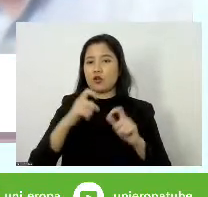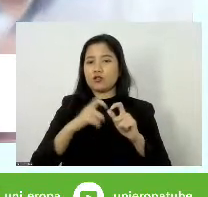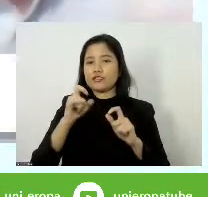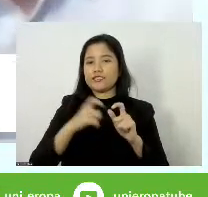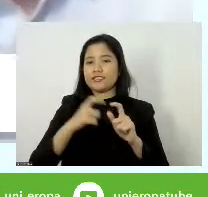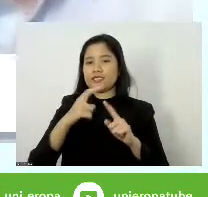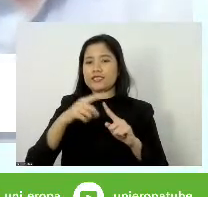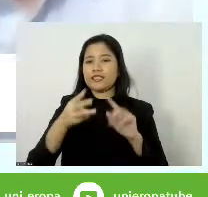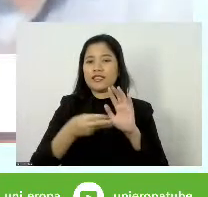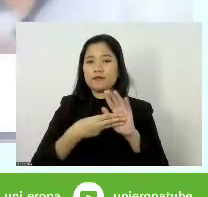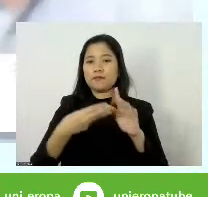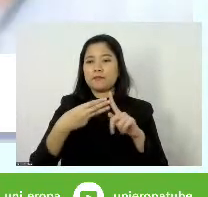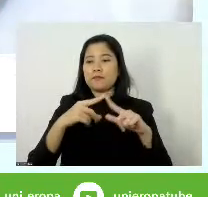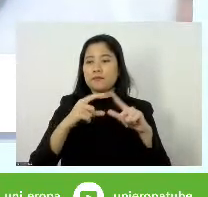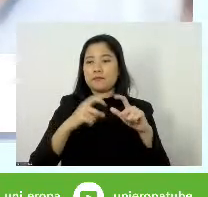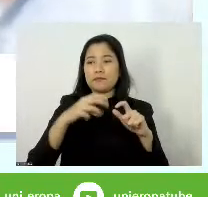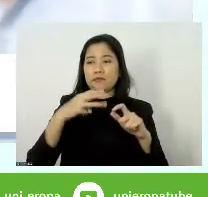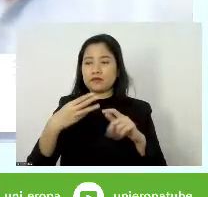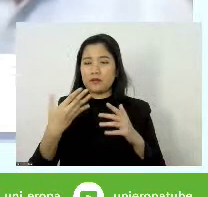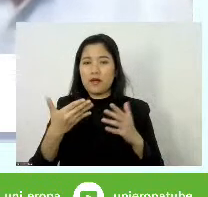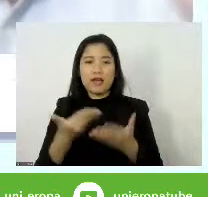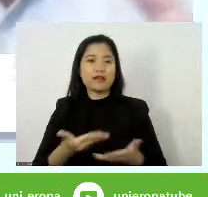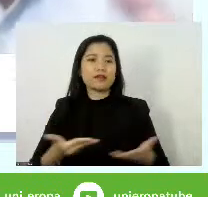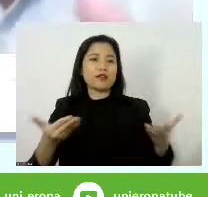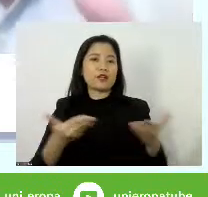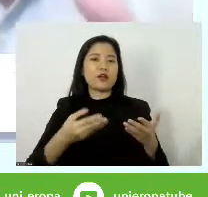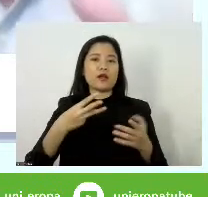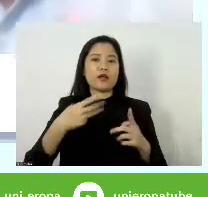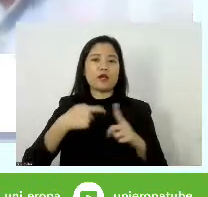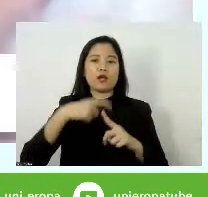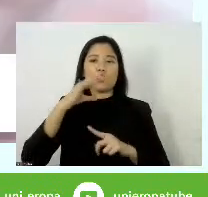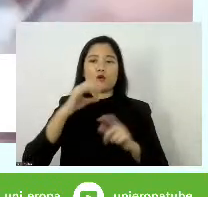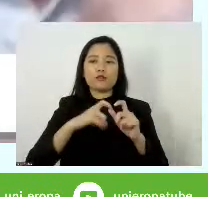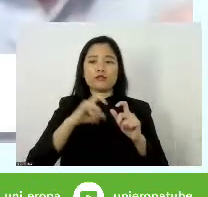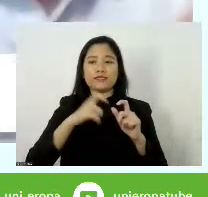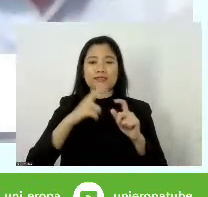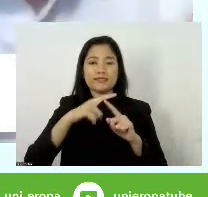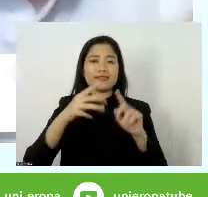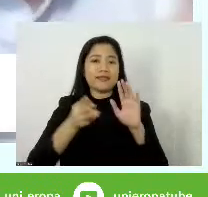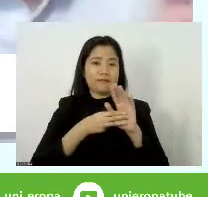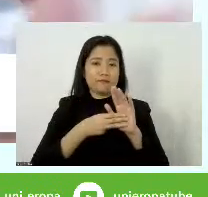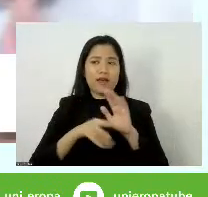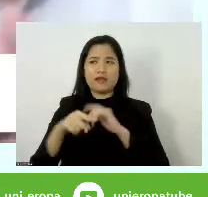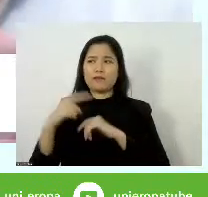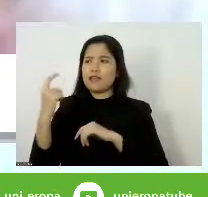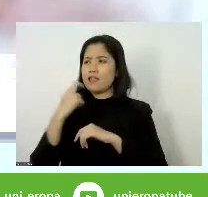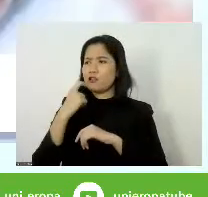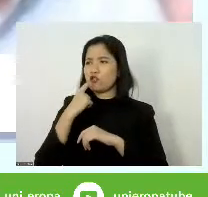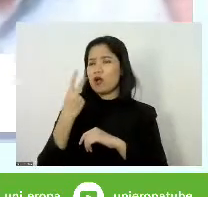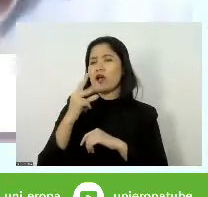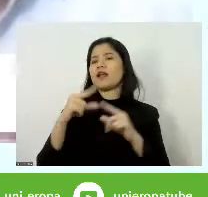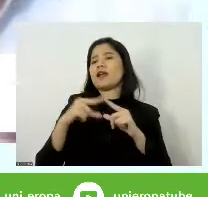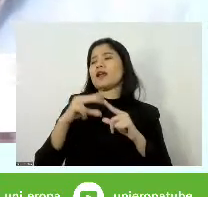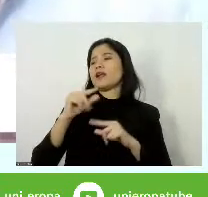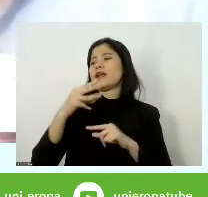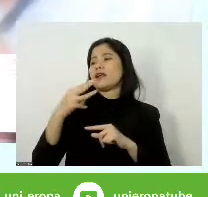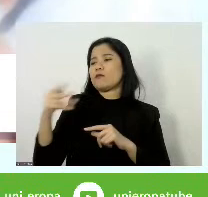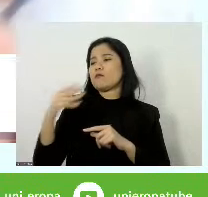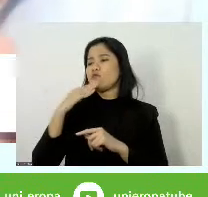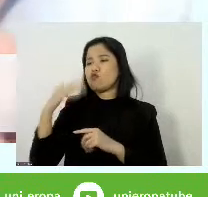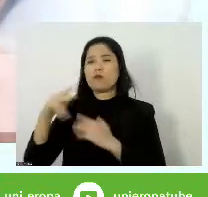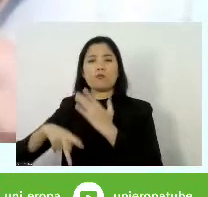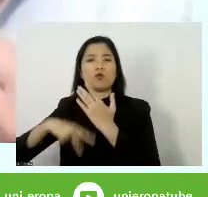jadi pendekatan mesis ekosistem petaknya kemudian adalah kenapa-kenapa korek punya project kayak gitu yang